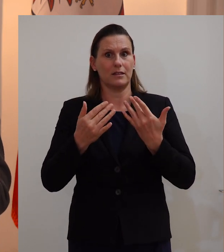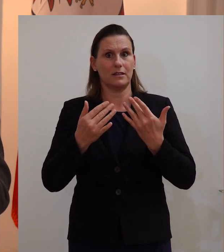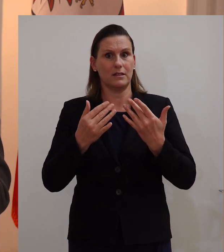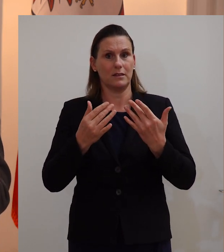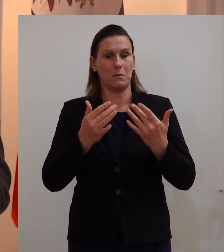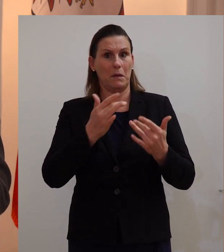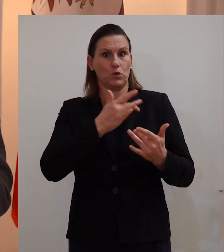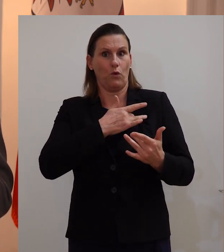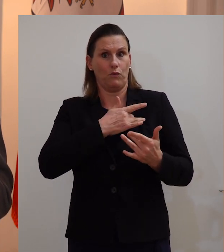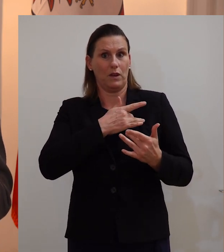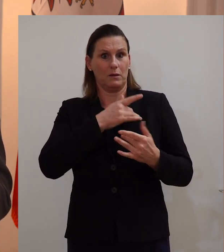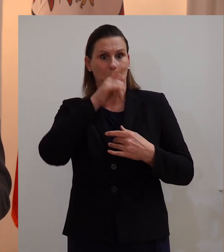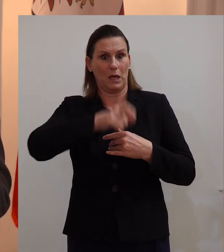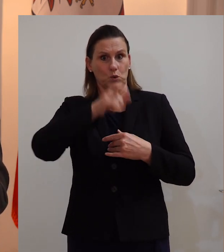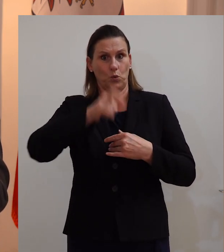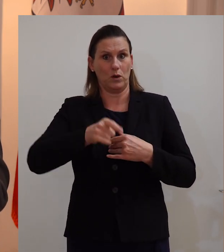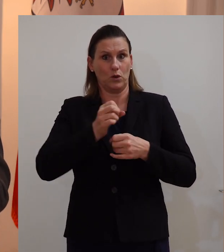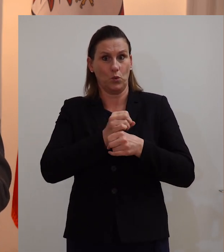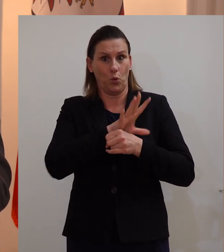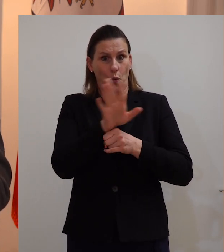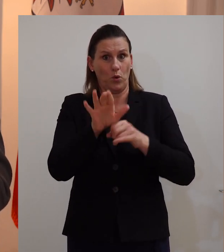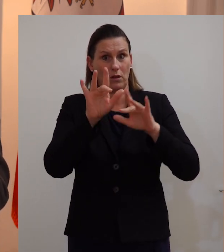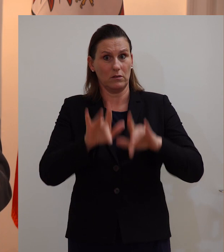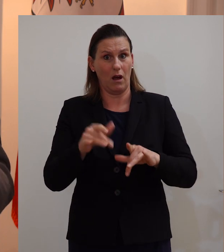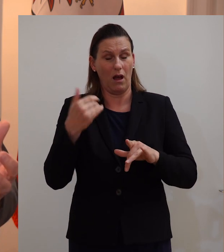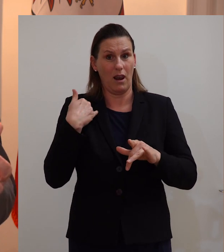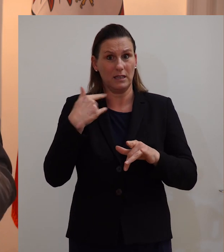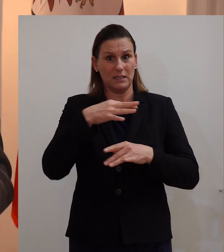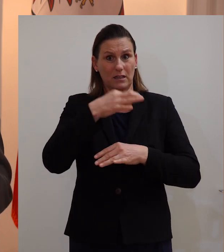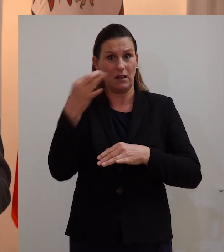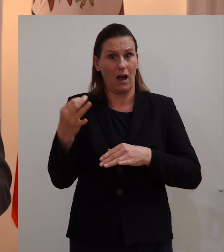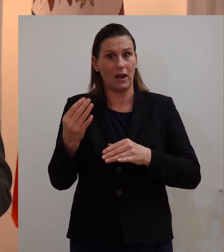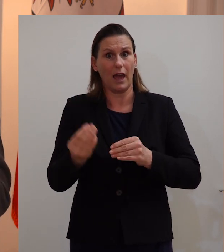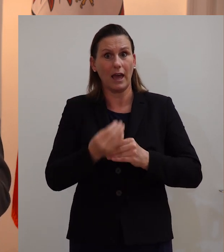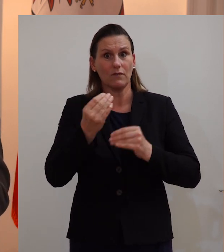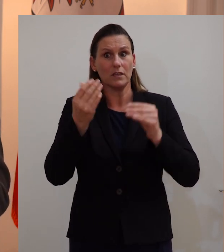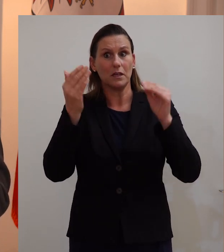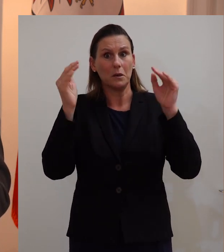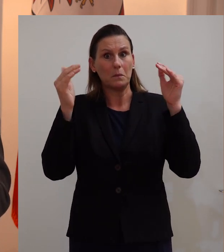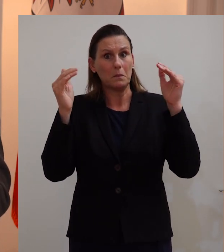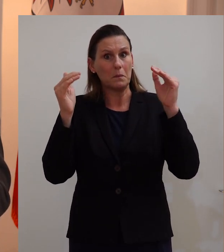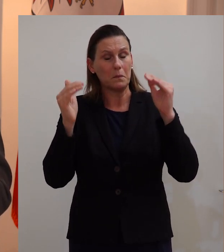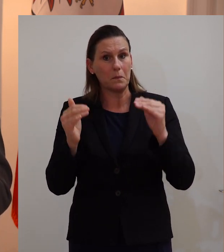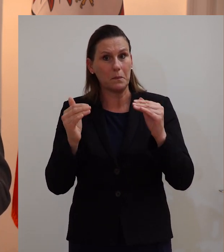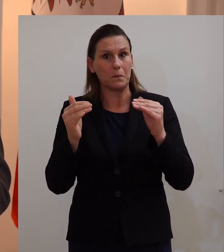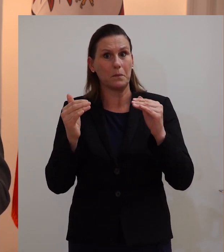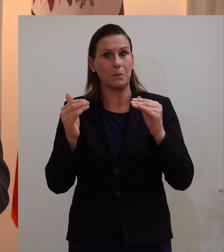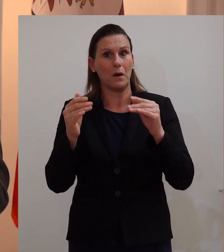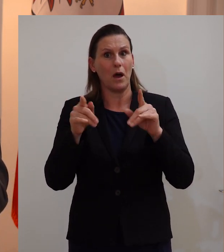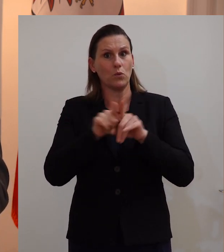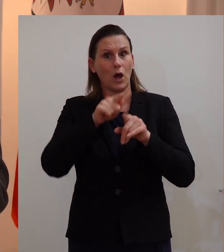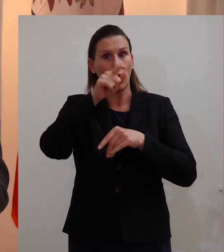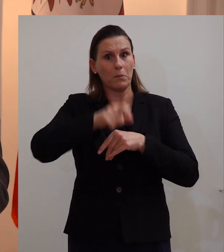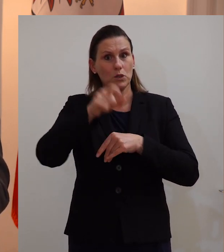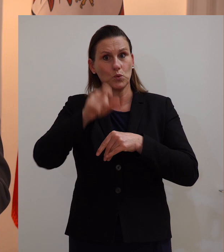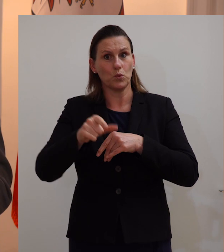in den letzten Tagen deutlich abgeflacht hat. Die Zahl jener, die wieder vollständig gesund sind, steigt